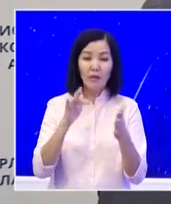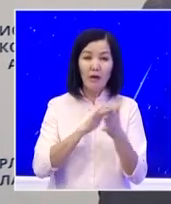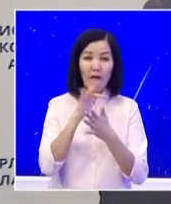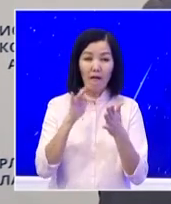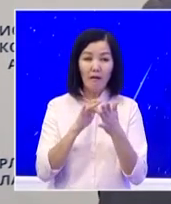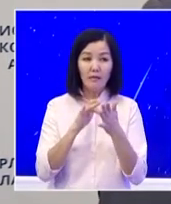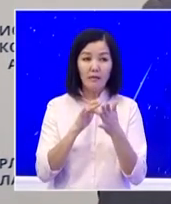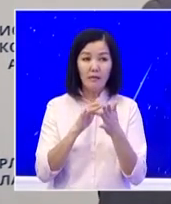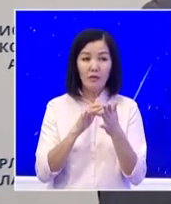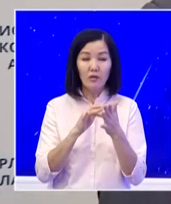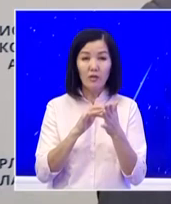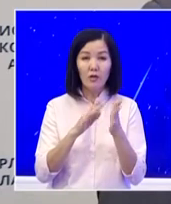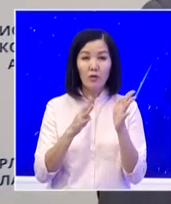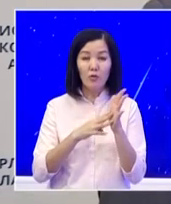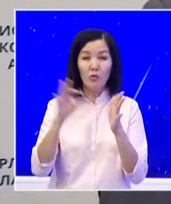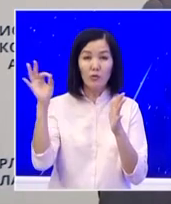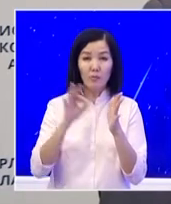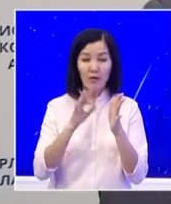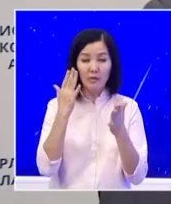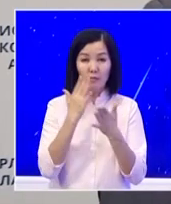болсақ, 9% бар,